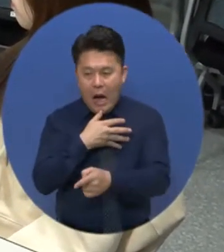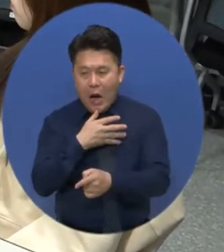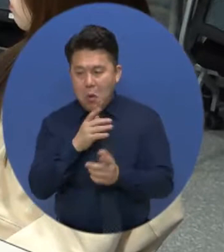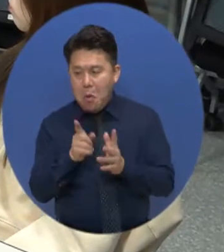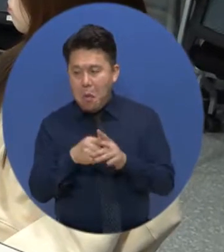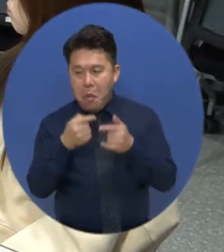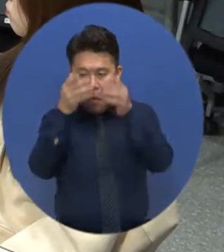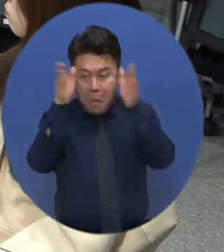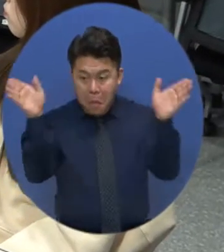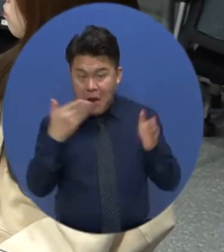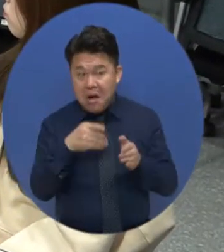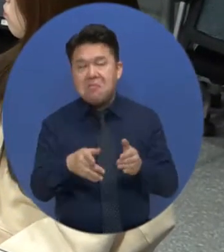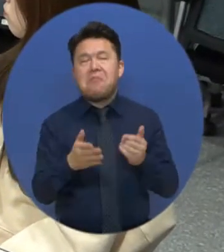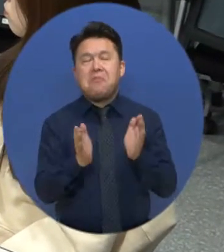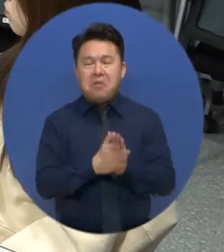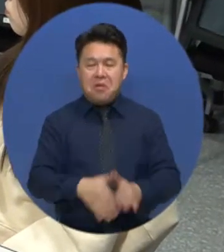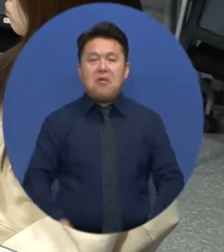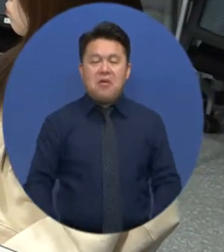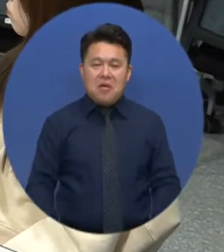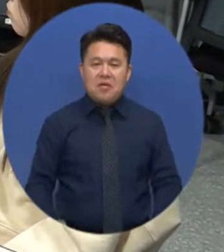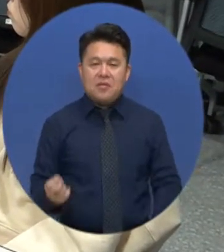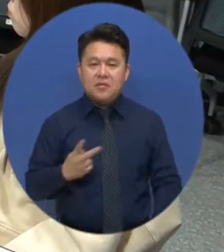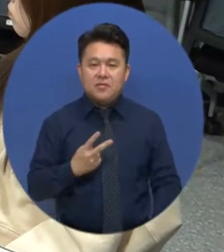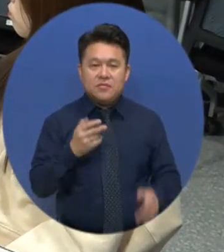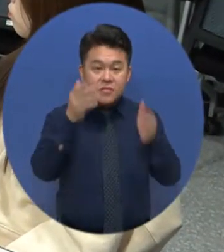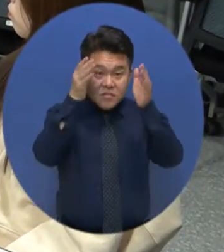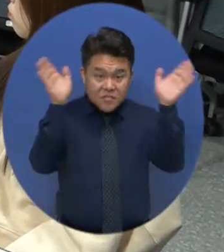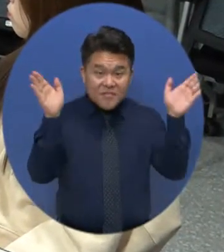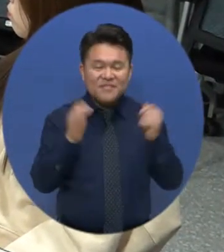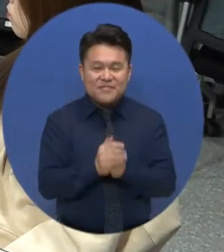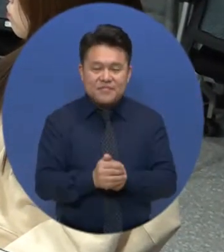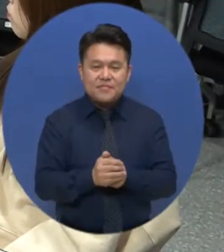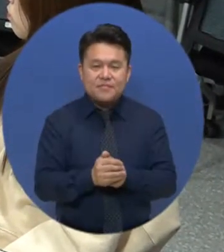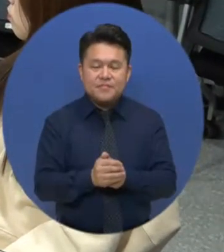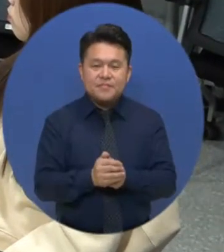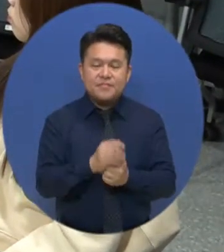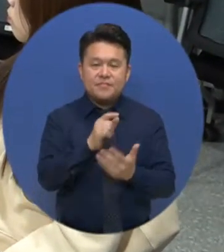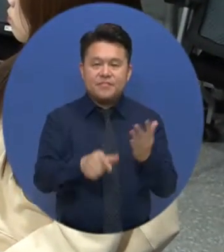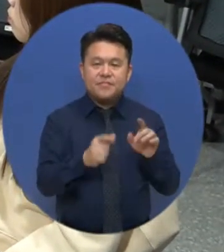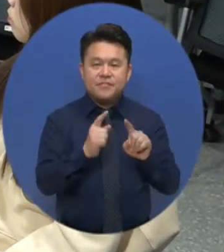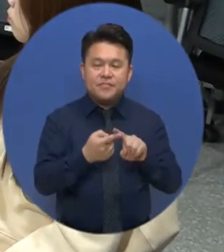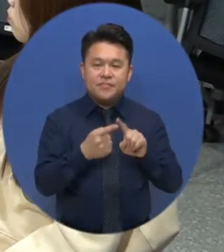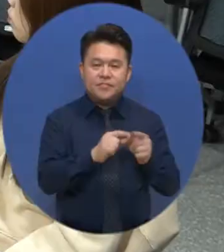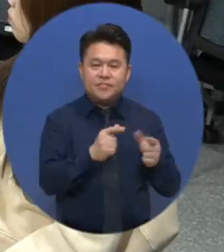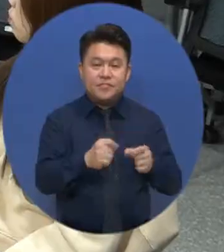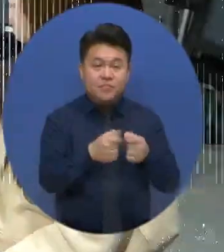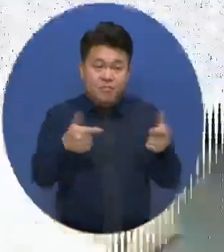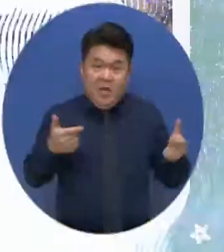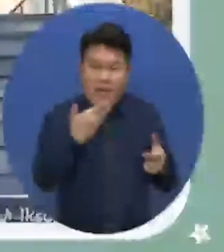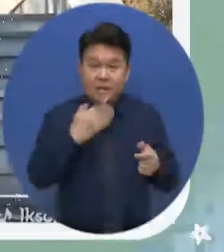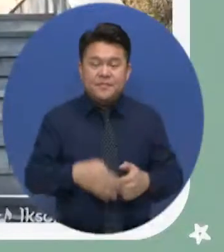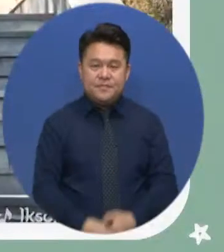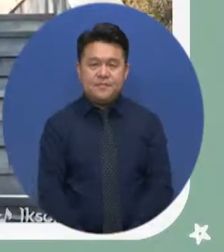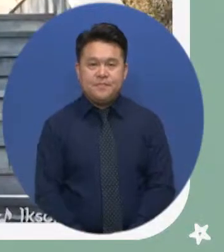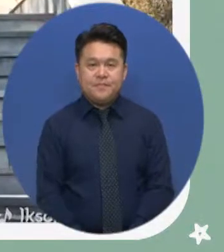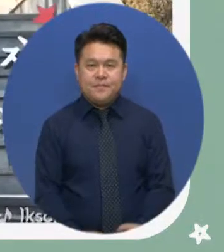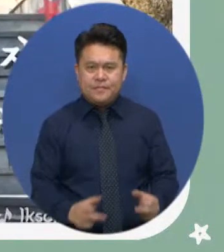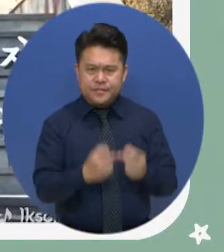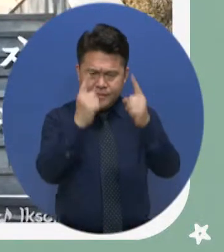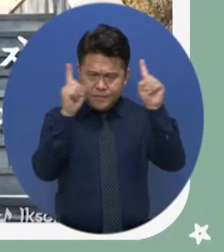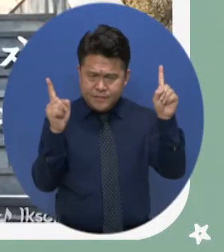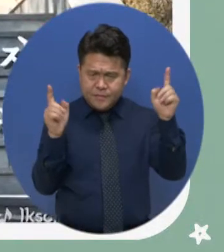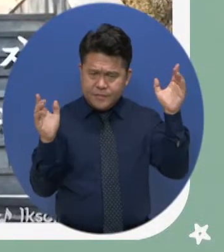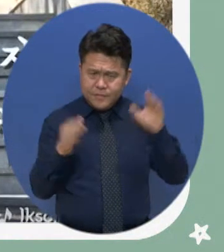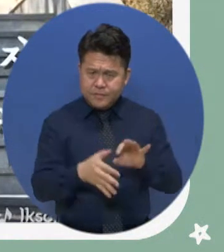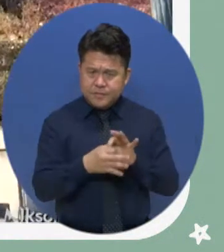진짜 다양한 관점에서 바라볼 수 있게 되고 시각이 더 넓어진다? 그러니까 컨텐츠의 다양성도 좀 더 넓어지는 것 같고 장애 대학생의